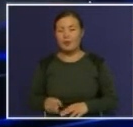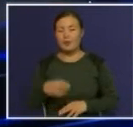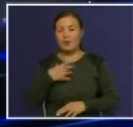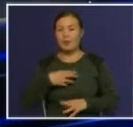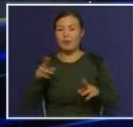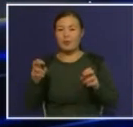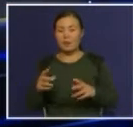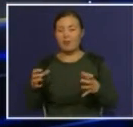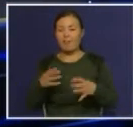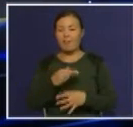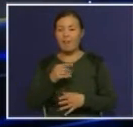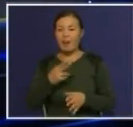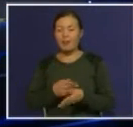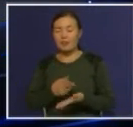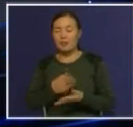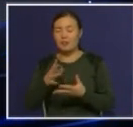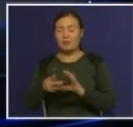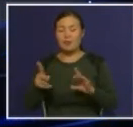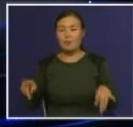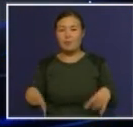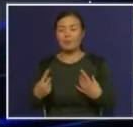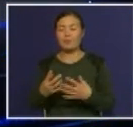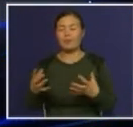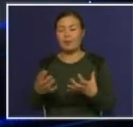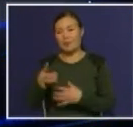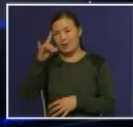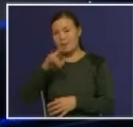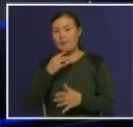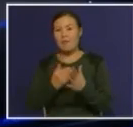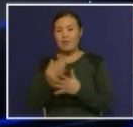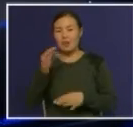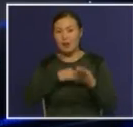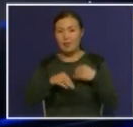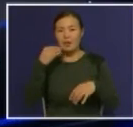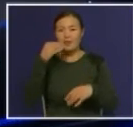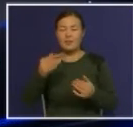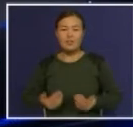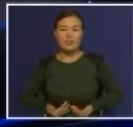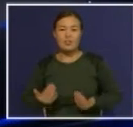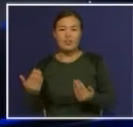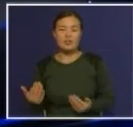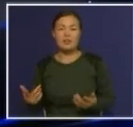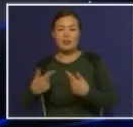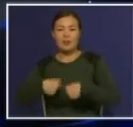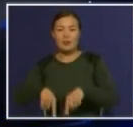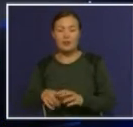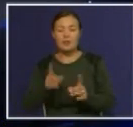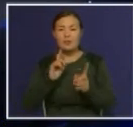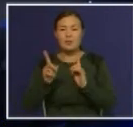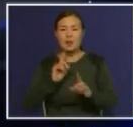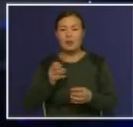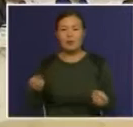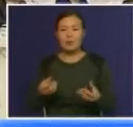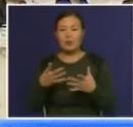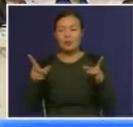тема – фактическая реализация послания лидера нации, рост благосостояния казахстанцев, повышение доходов и качества жизни. Рабочий график семинара включает